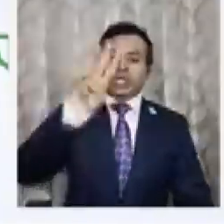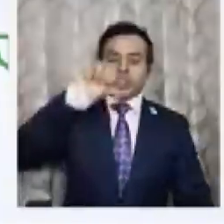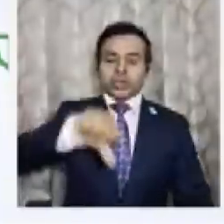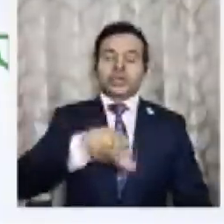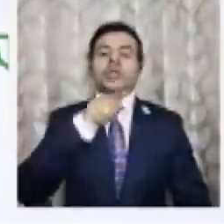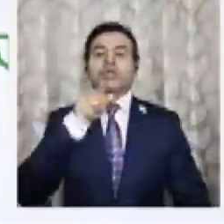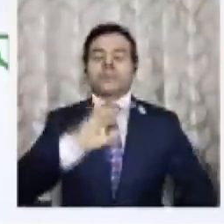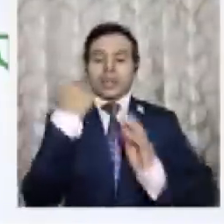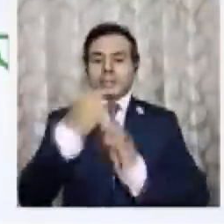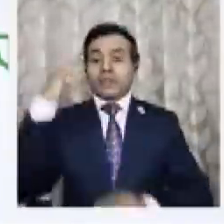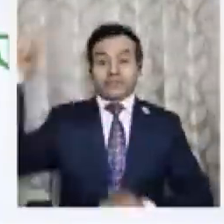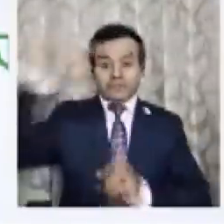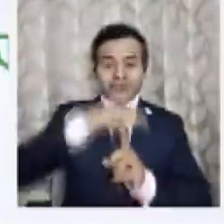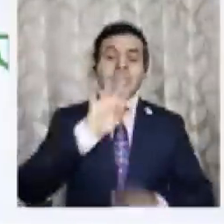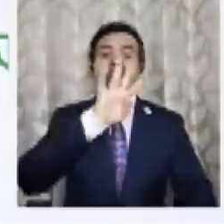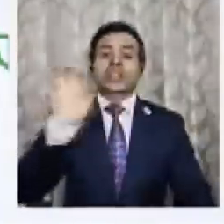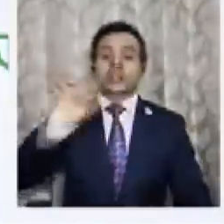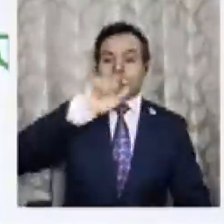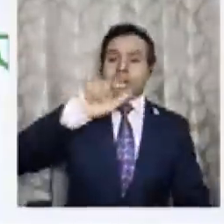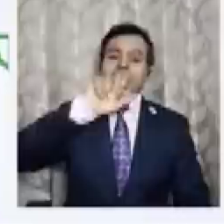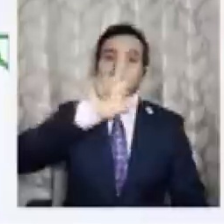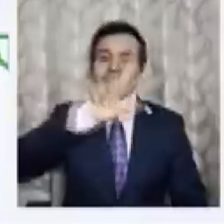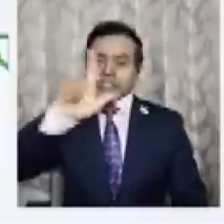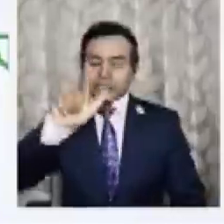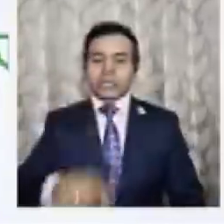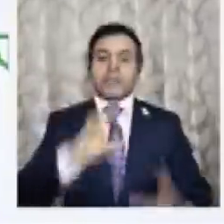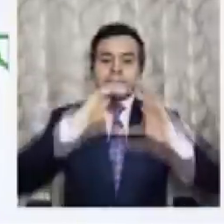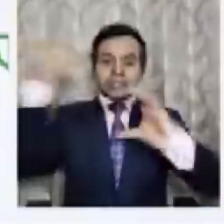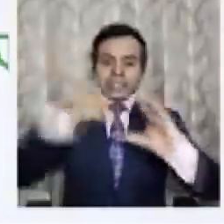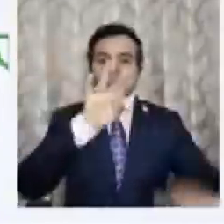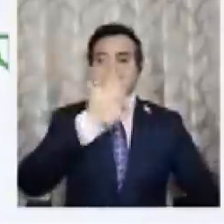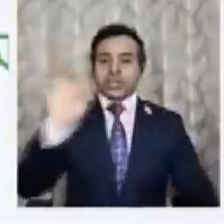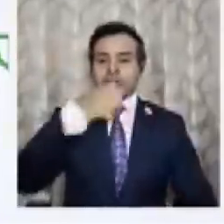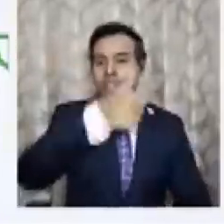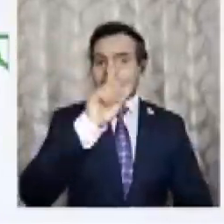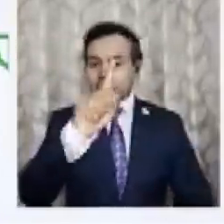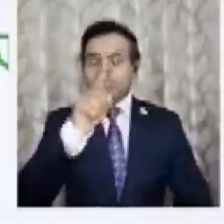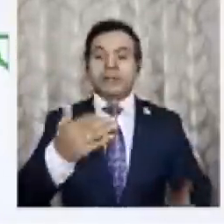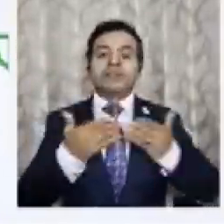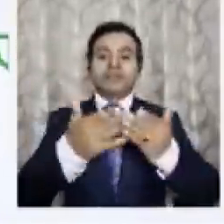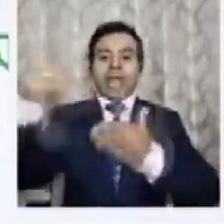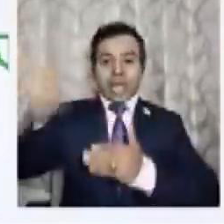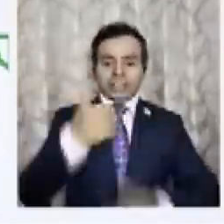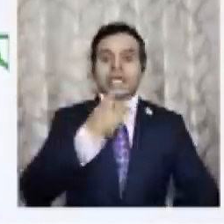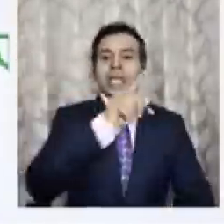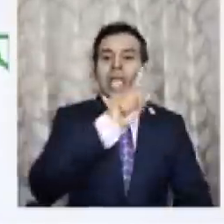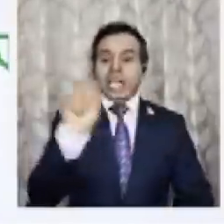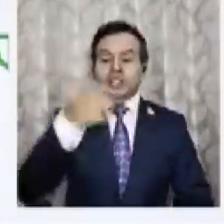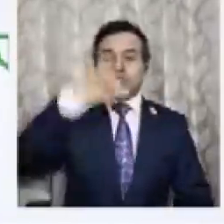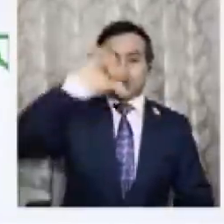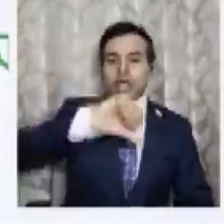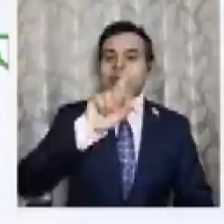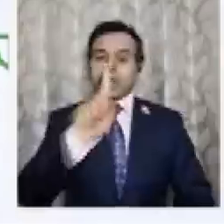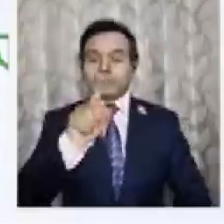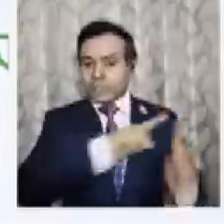হয়েছে 1,139 জন। এর মধ্যে বিমানবন্দরে 487 জন, স্থলবন্দরে 461 জন এবং